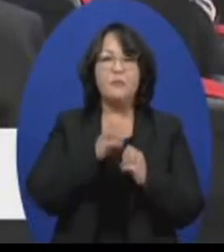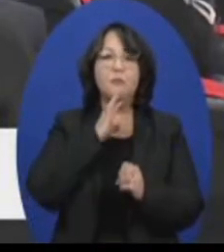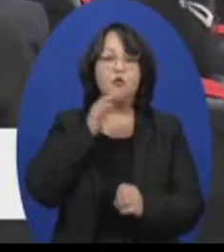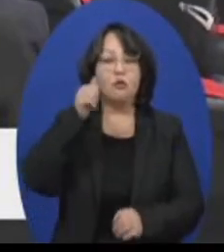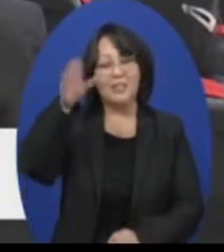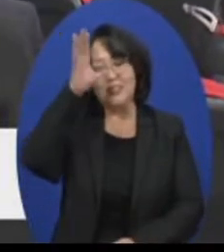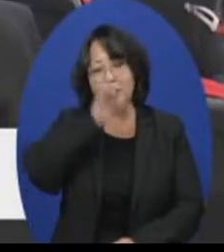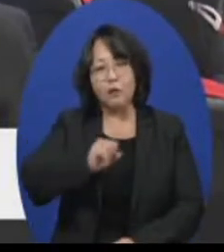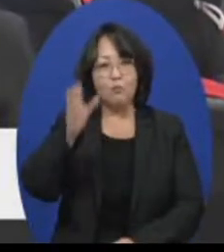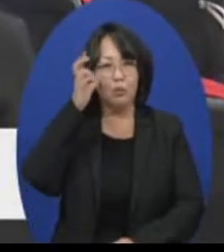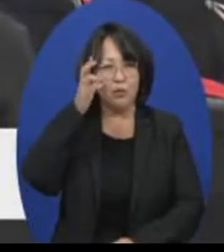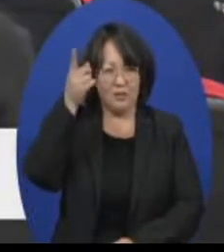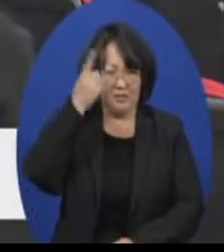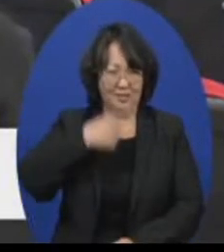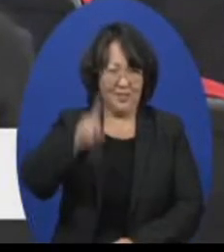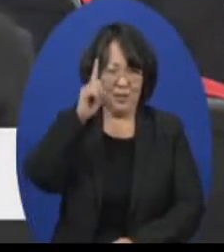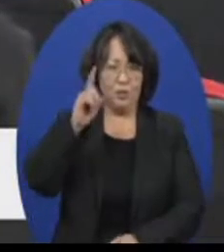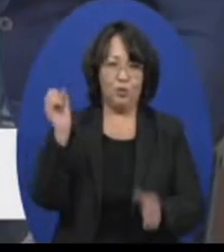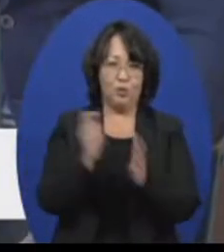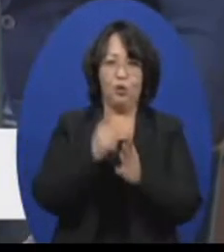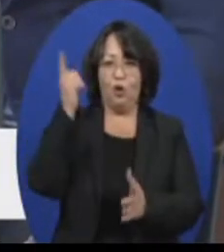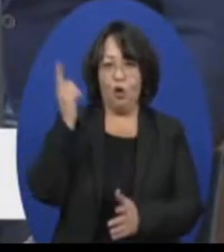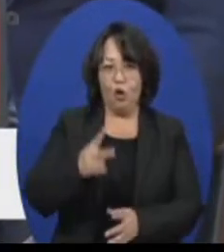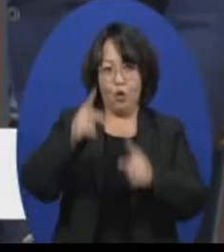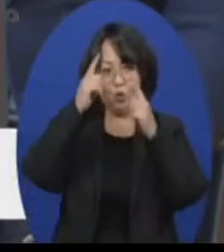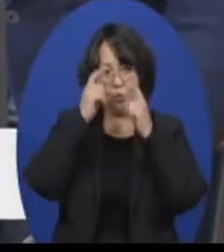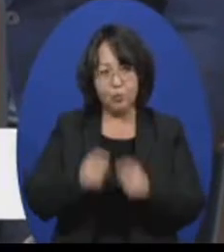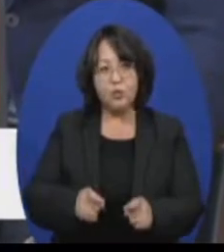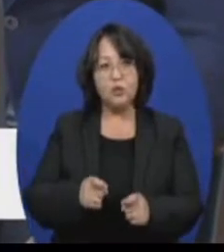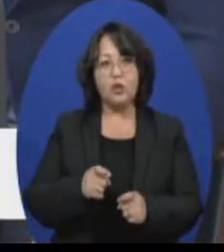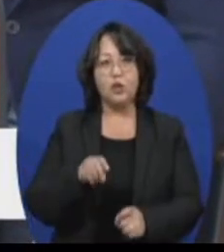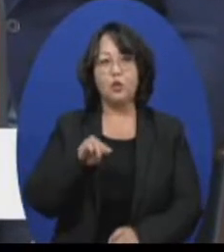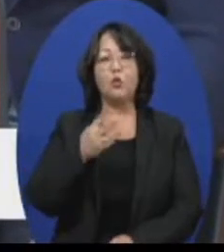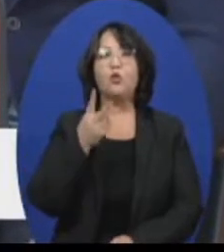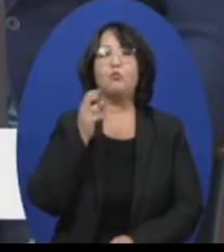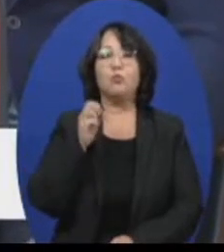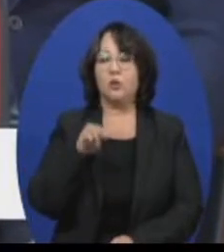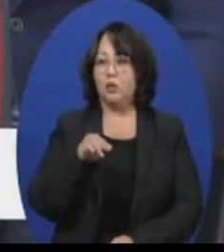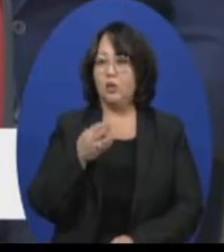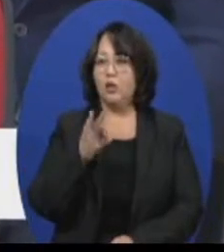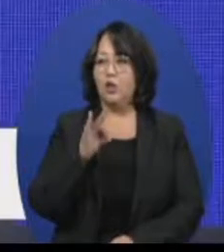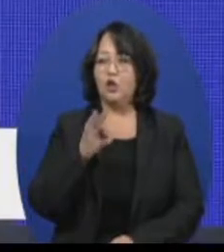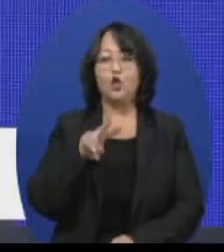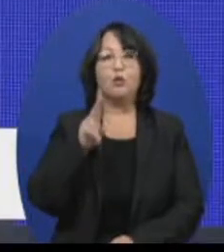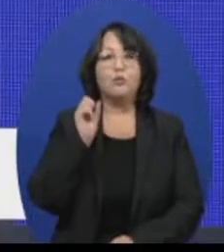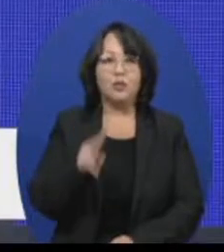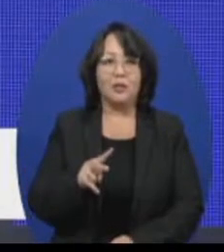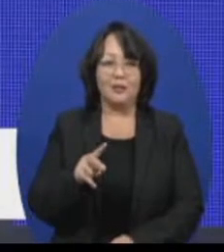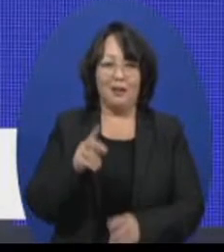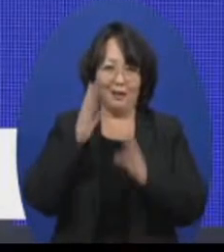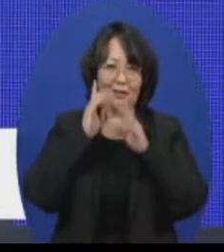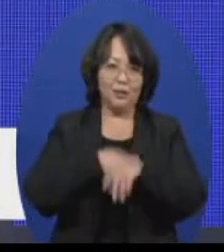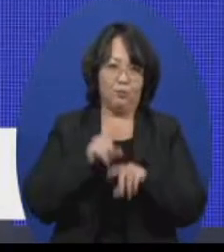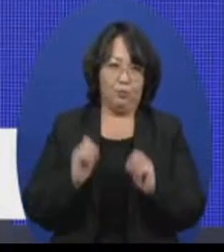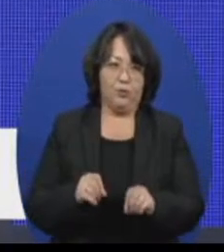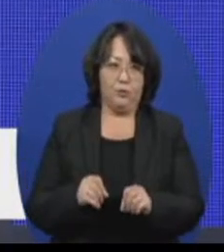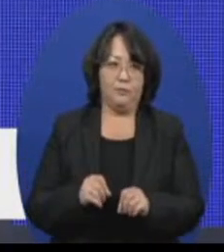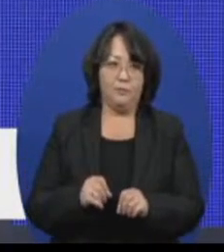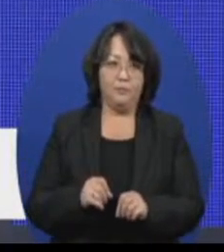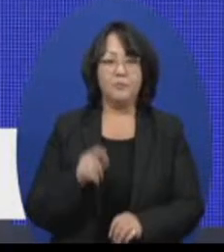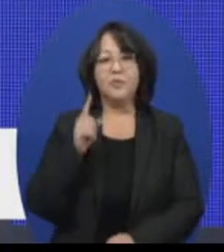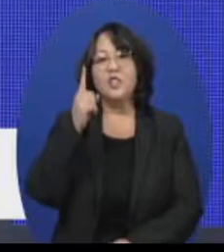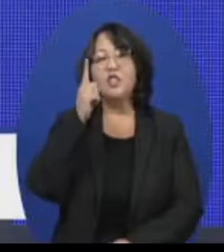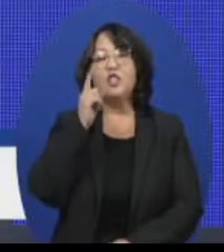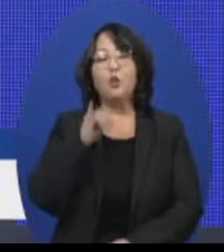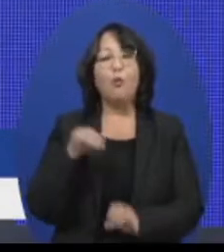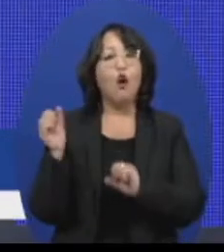боловсрол мэдээж чухал. Үүнээс илүү чухал асуудал бол хүмүүжил төлөвшөлд анхаарах цаг үе ирсэн байна гэдгийг онцоллоо. Нэг зүйл ихээхэн орхигдсон гэж би